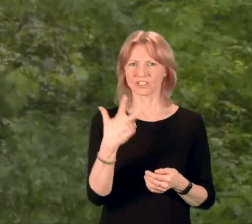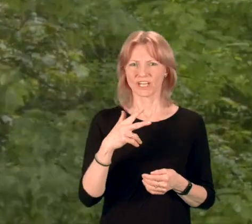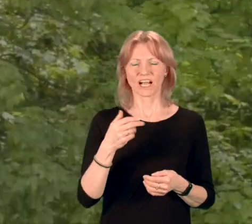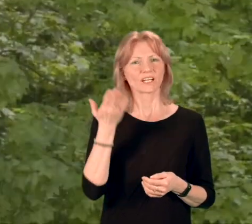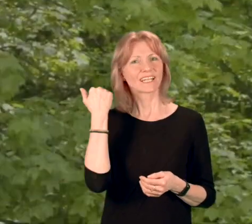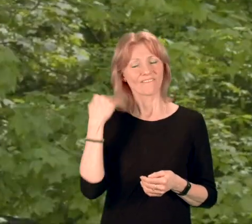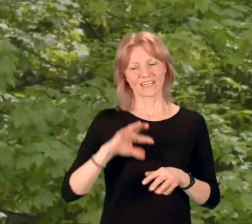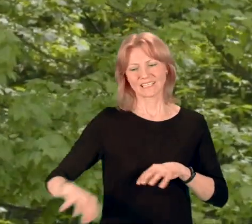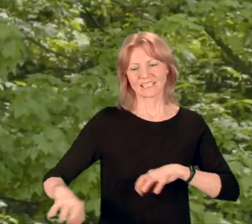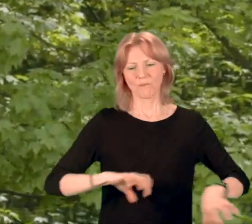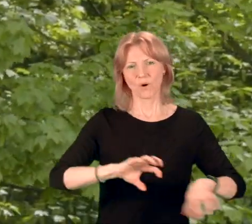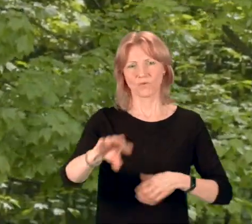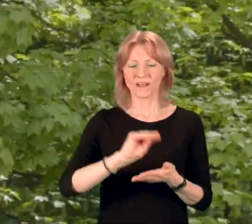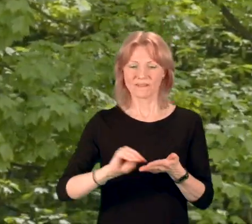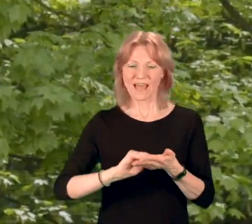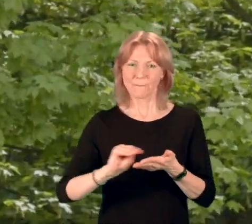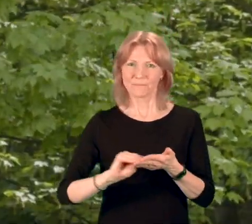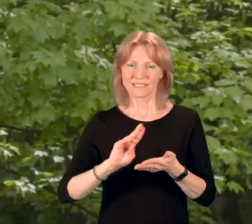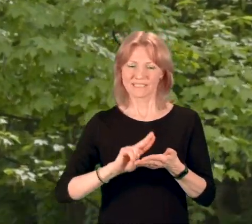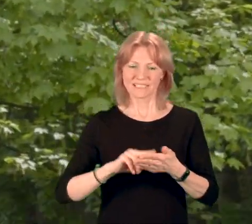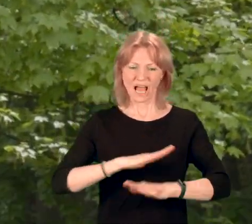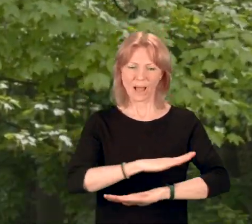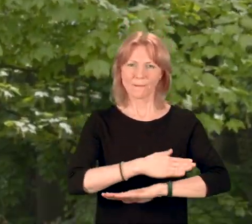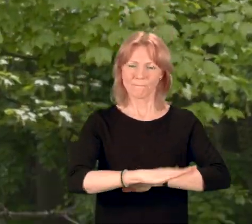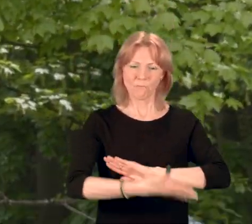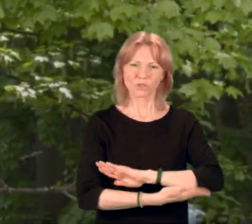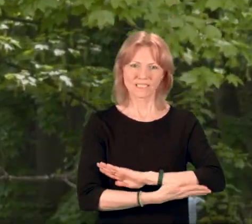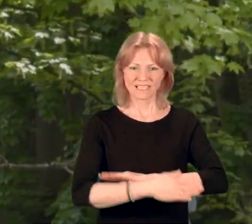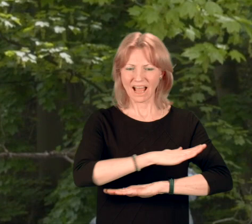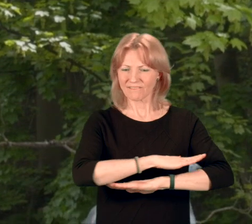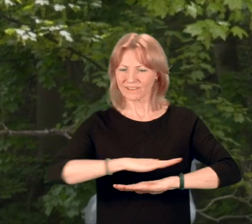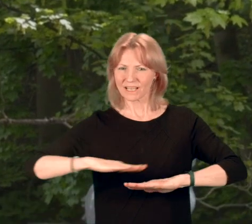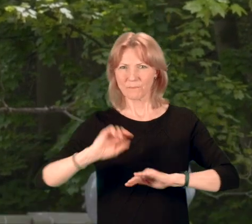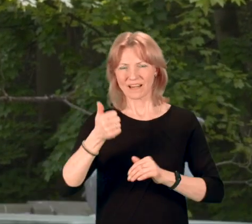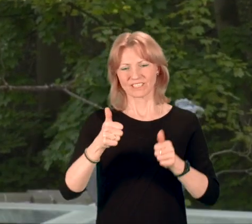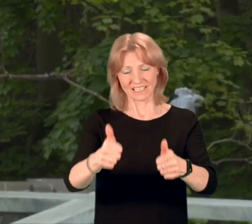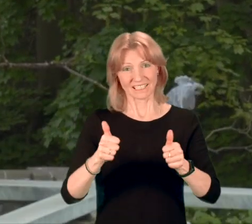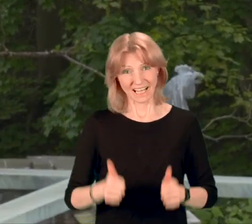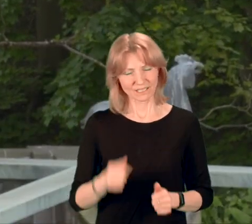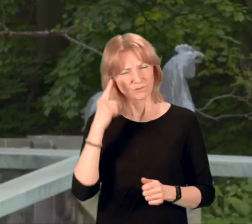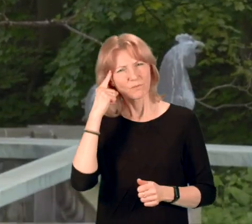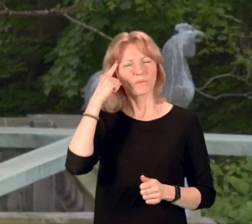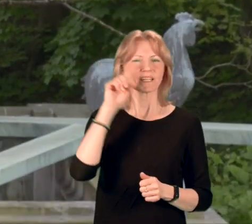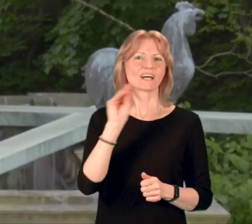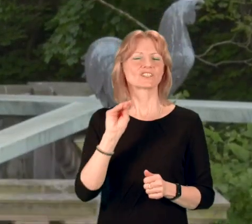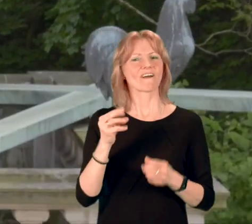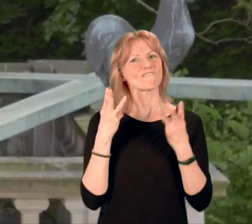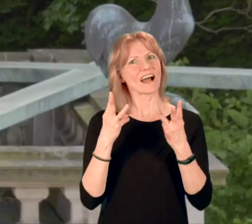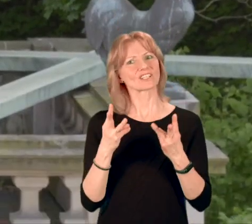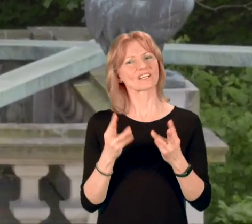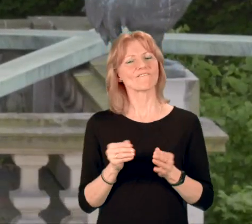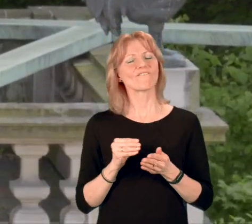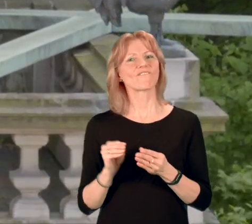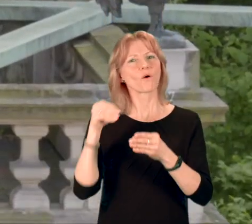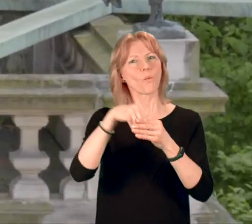Napis znajdujący się na ścianie podstawy pierwszej stacji przypomina, że istotny wkład w powstanie tego dzieła wnieśli warszawscy